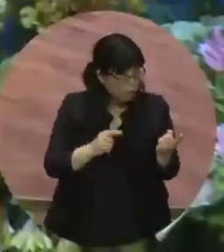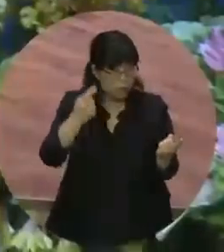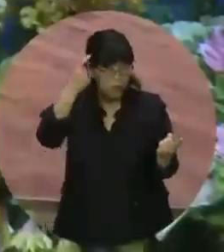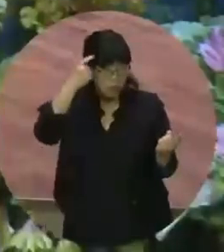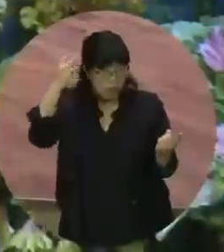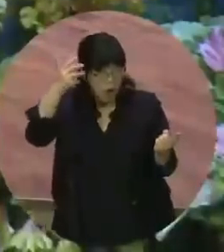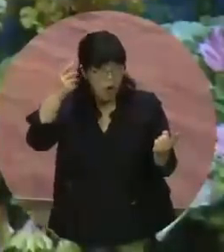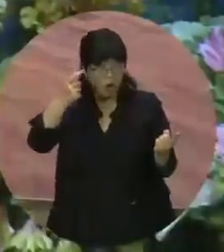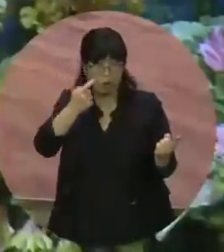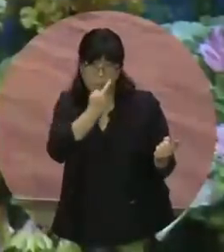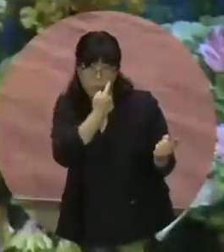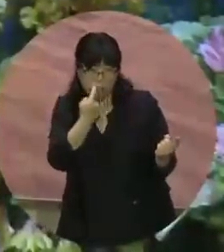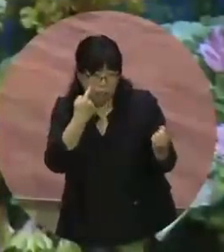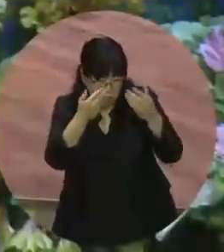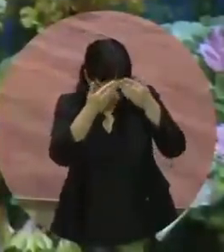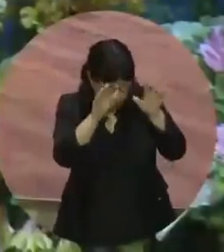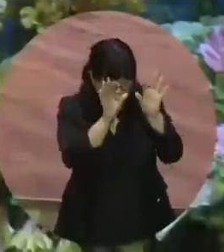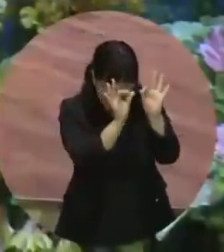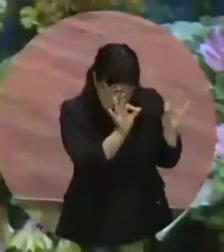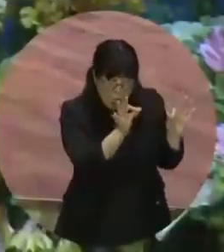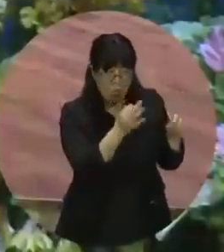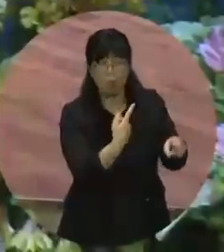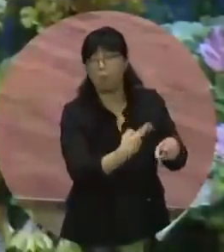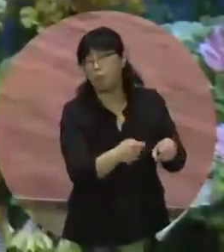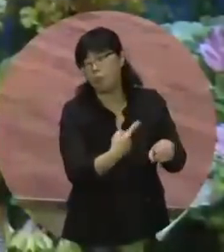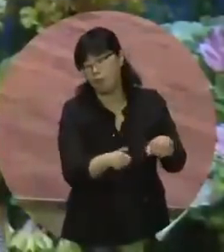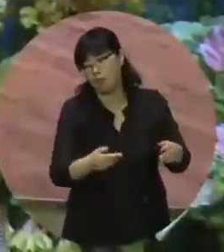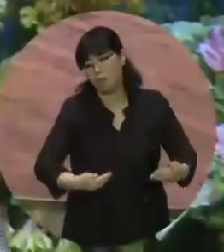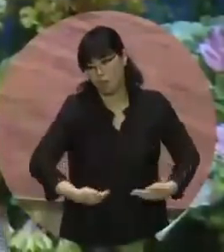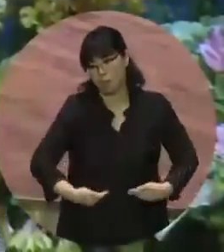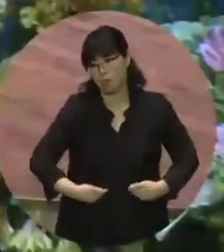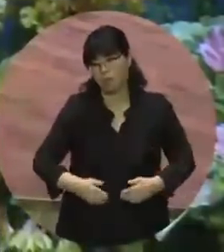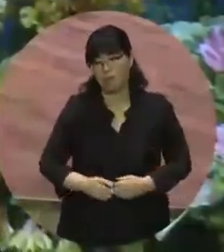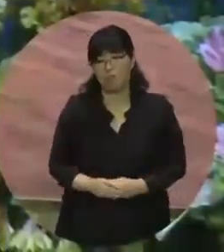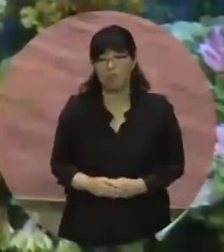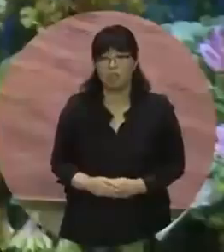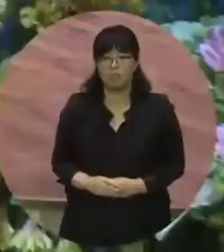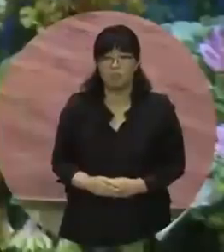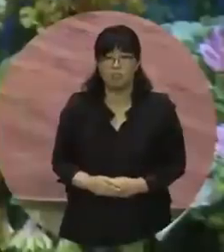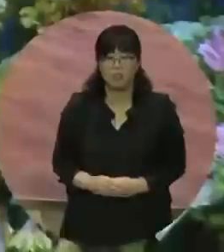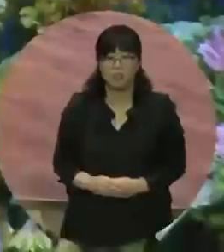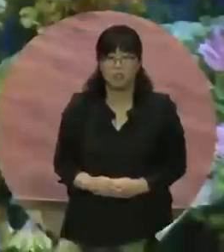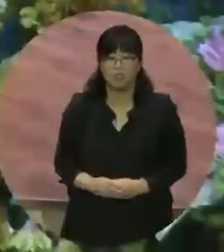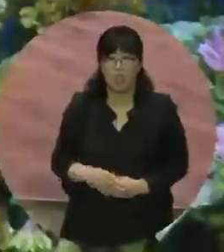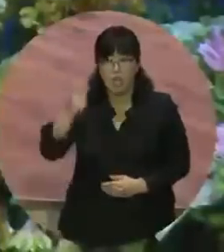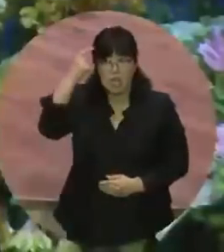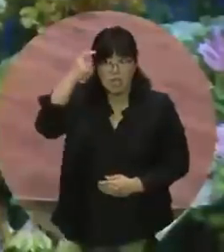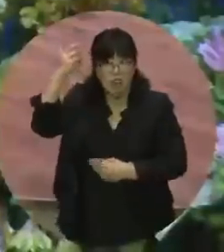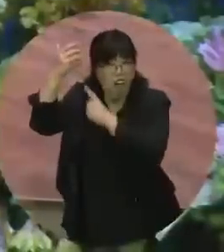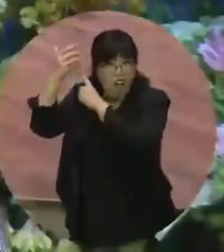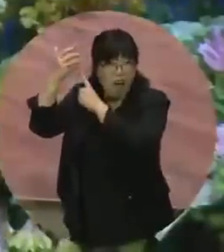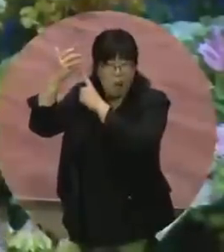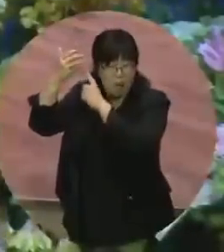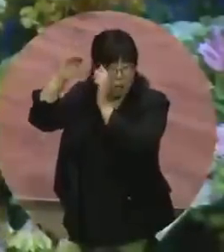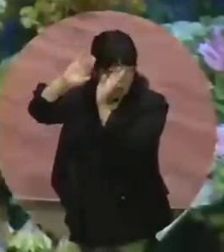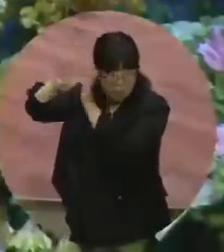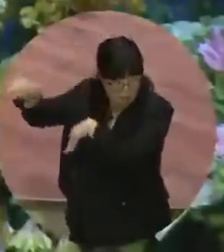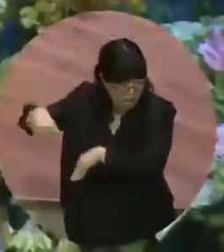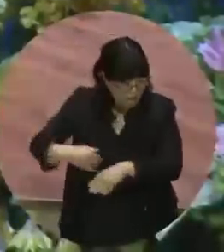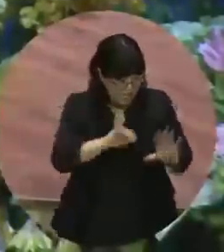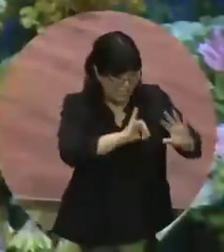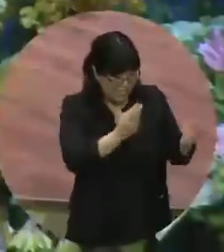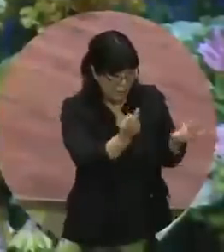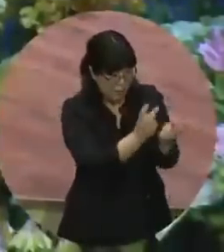가졌는데. 그러니까 뭐, 누가 이렇게 영적 시각이 육신 시각으로 돌아가면, 영적 시각 가진 가족 중에 누구